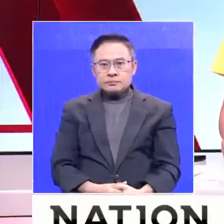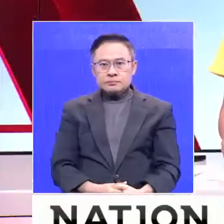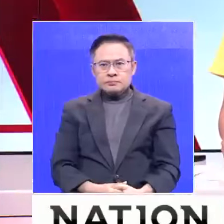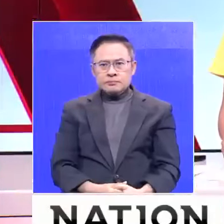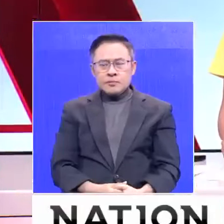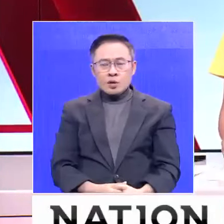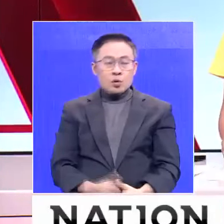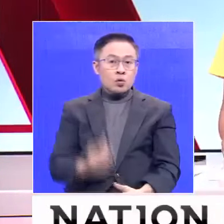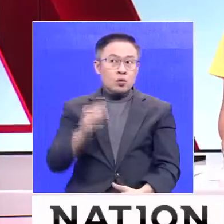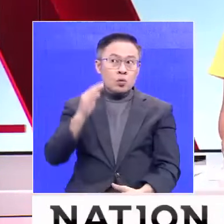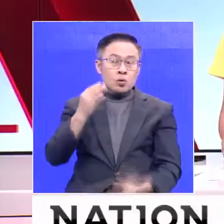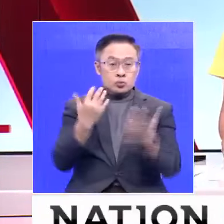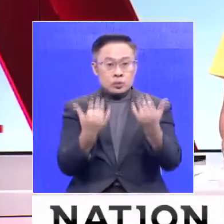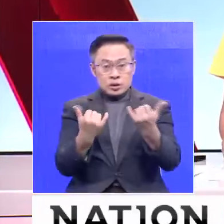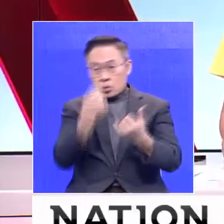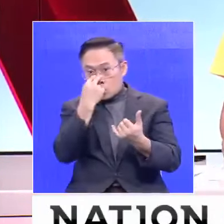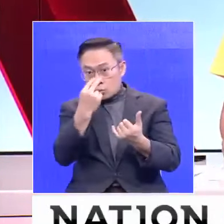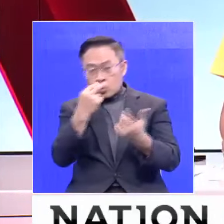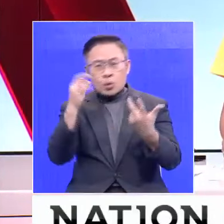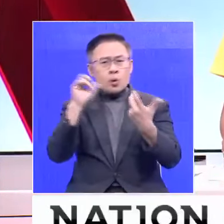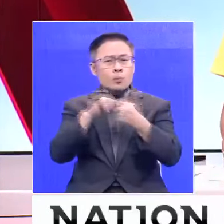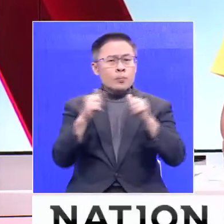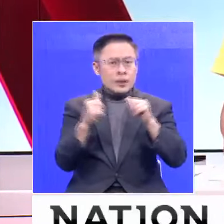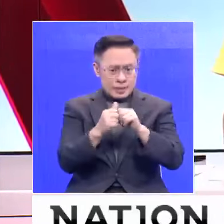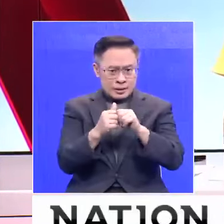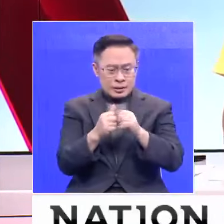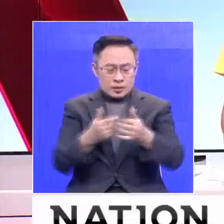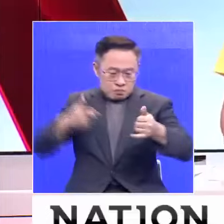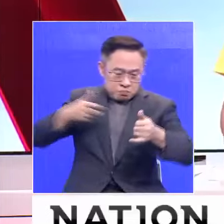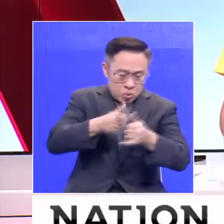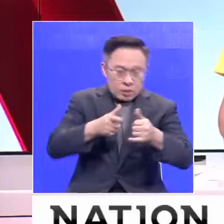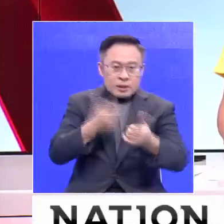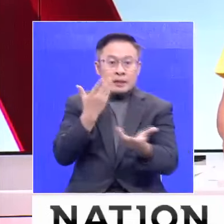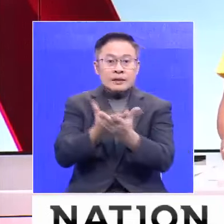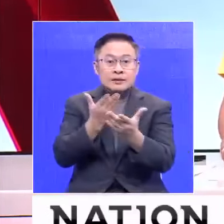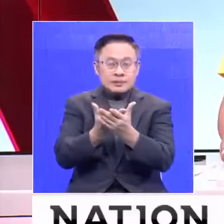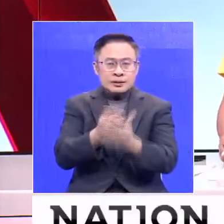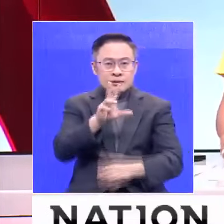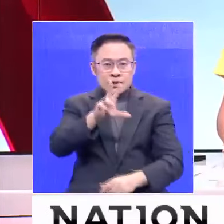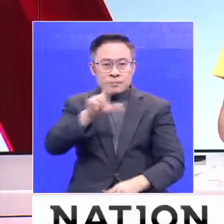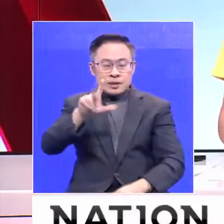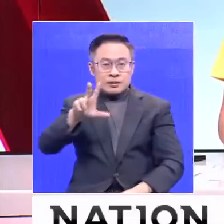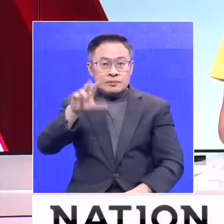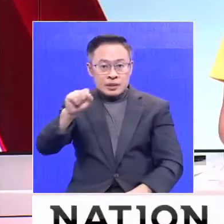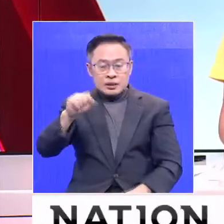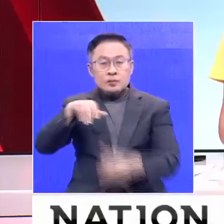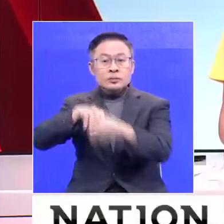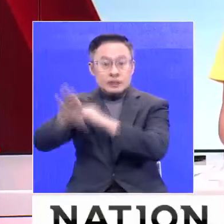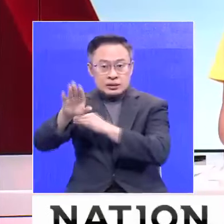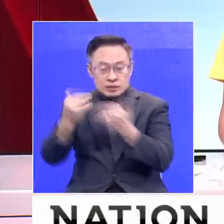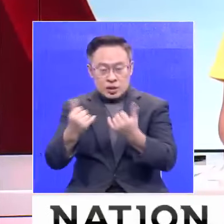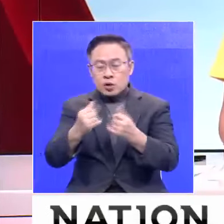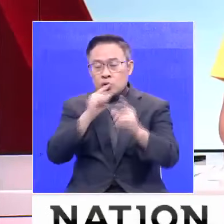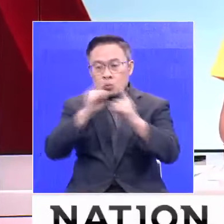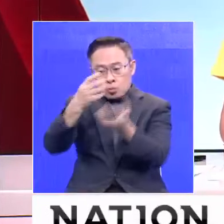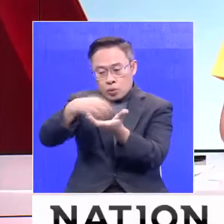ช่วงนี้เราจะไปติดตามความคืบหน้าของคดีนี้นะคะว่าขณะนี้มีเบาะแสมากน้อยขนาดไหนแล้วเราไปติดตามรายง